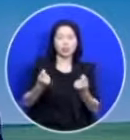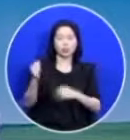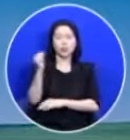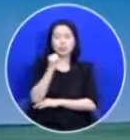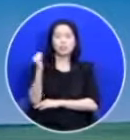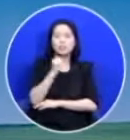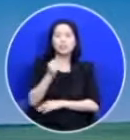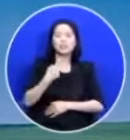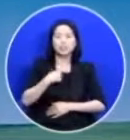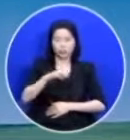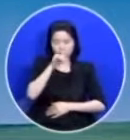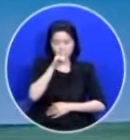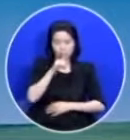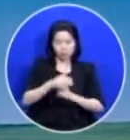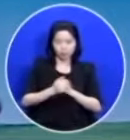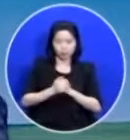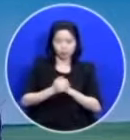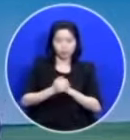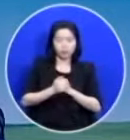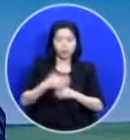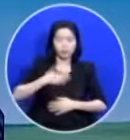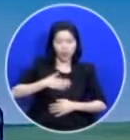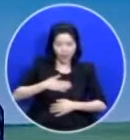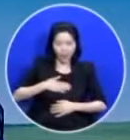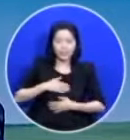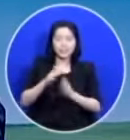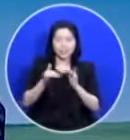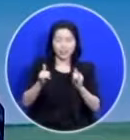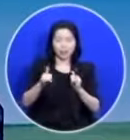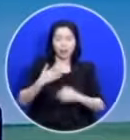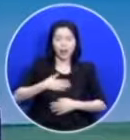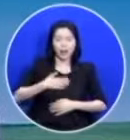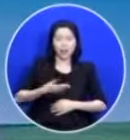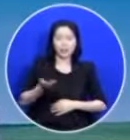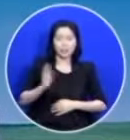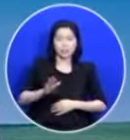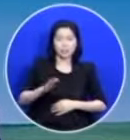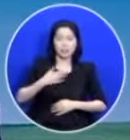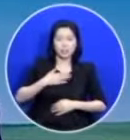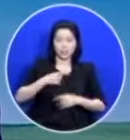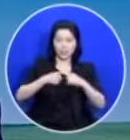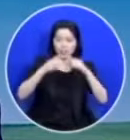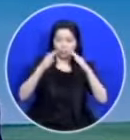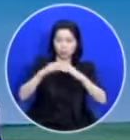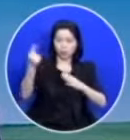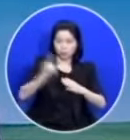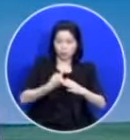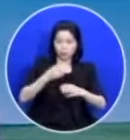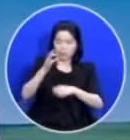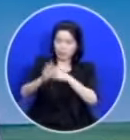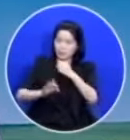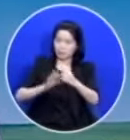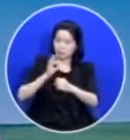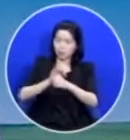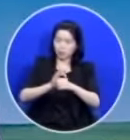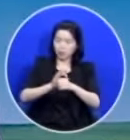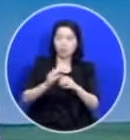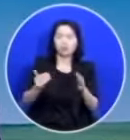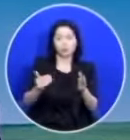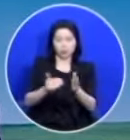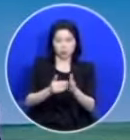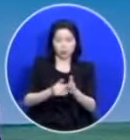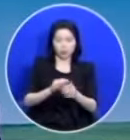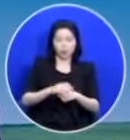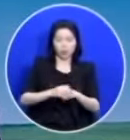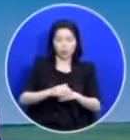적이 있습니다 아시는 분은 아시겠지만 제가이 교회에 온지 10여년이 지나갑니다